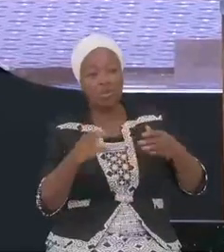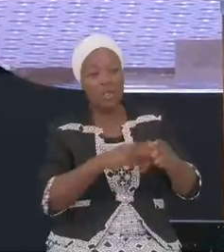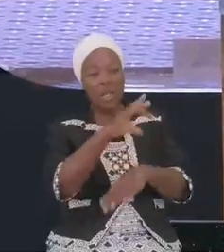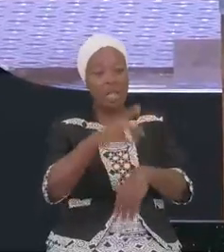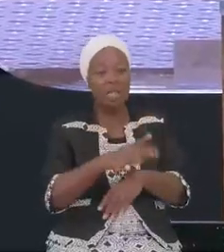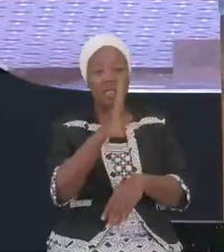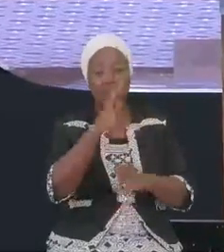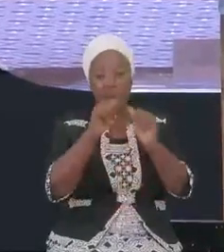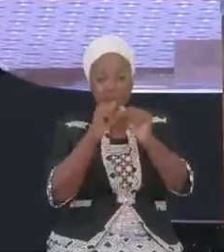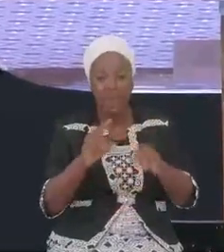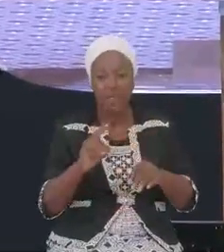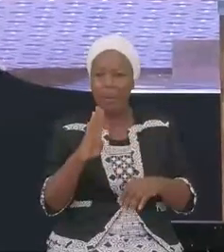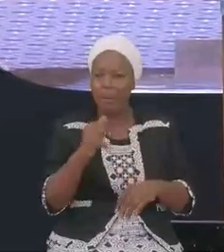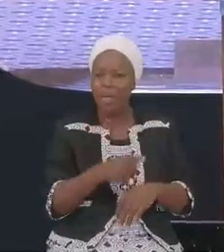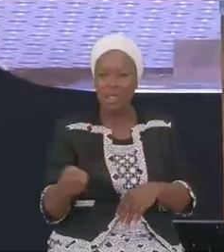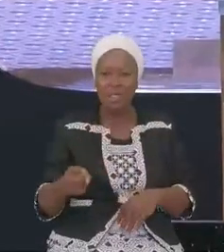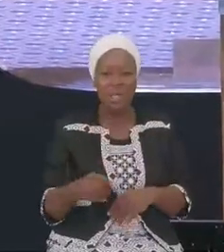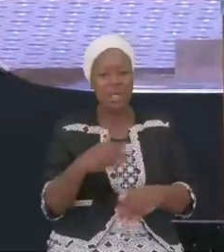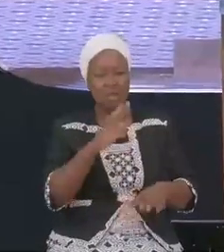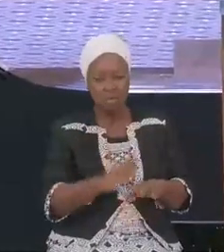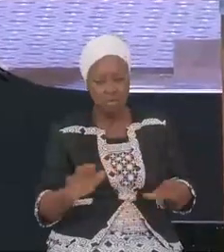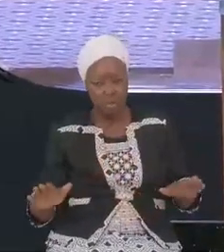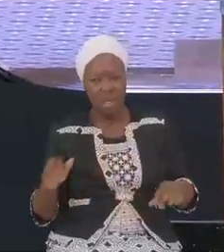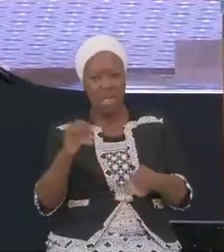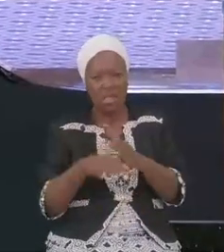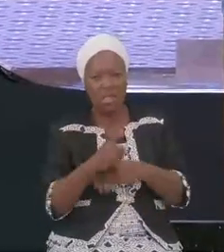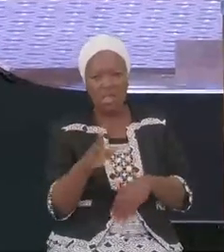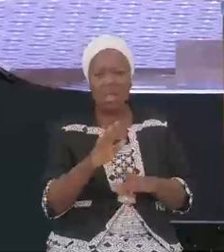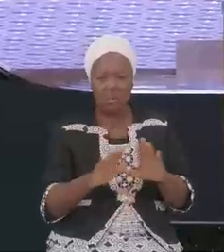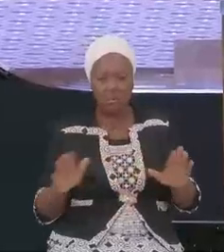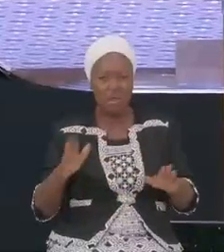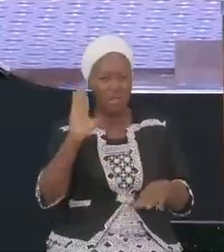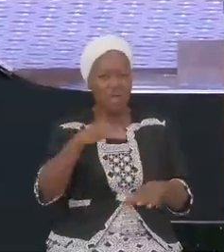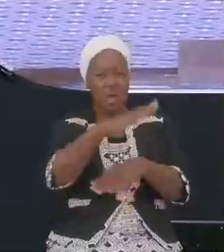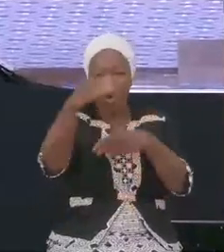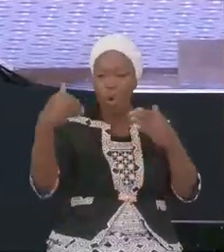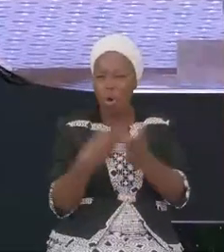postérité. Toutes les familles de la terre seront bénies en ta